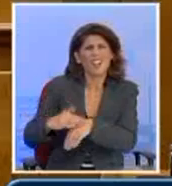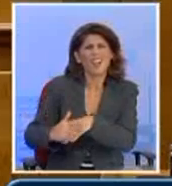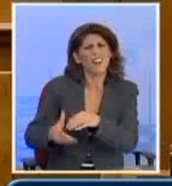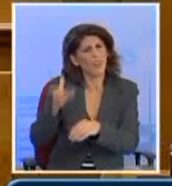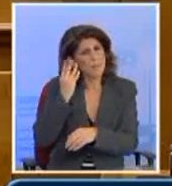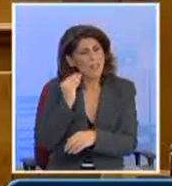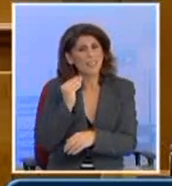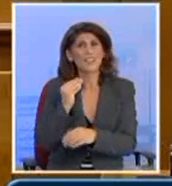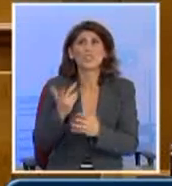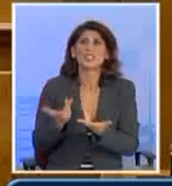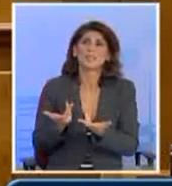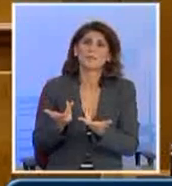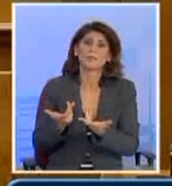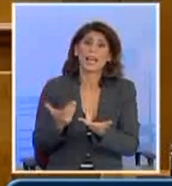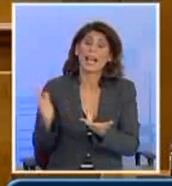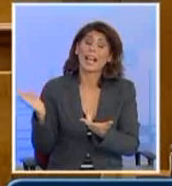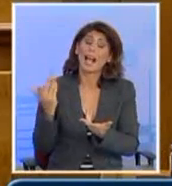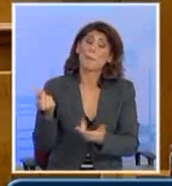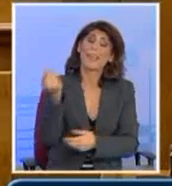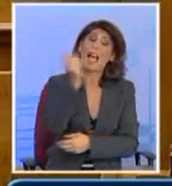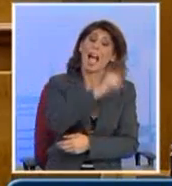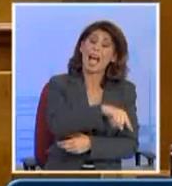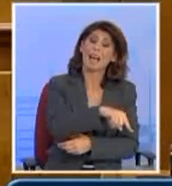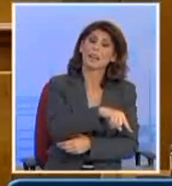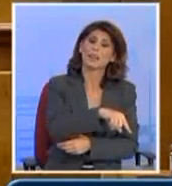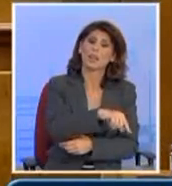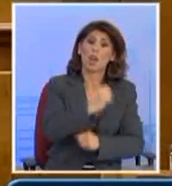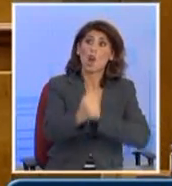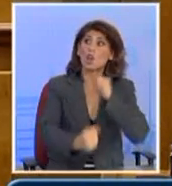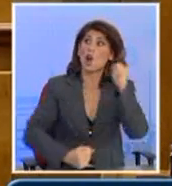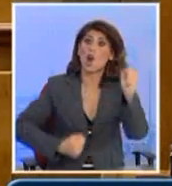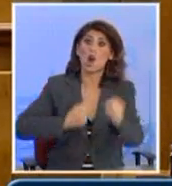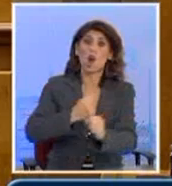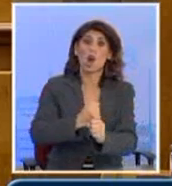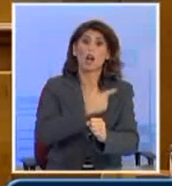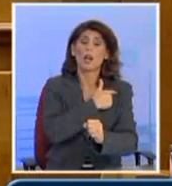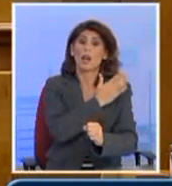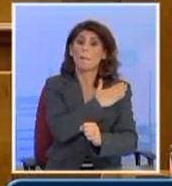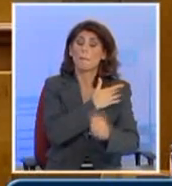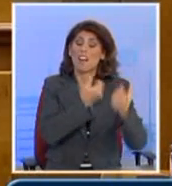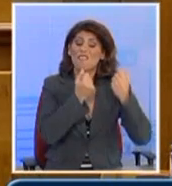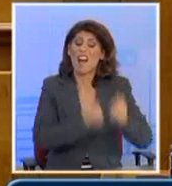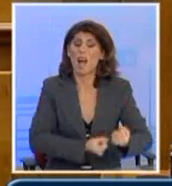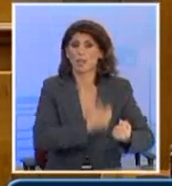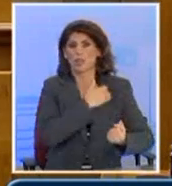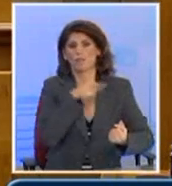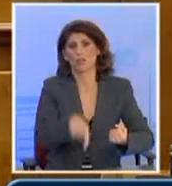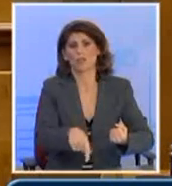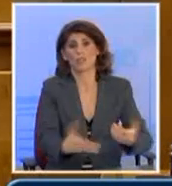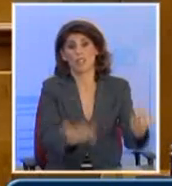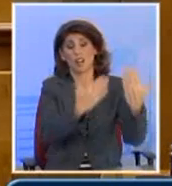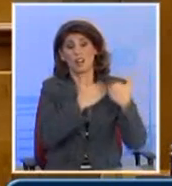στο γεγονός ότι κάποιοι άλλοι σηκώνουμε επί χρόνια το βάρος αυτό και